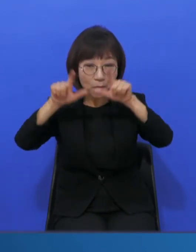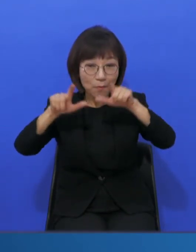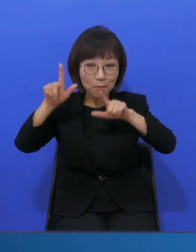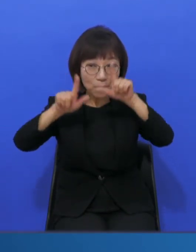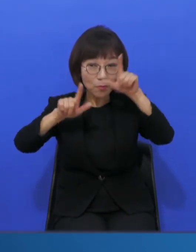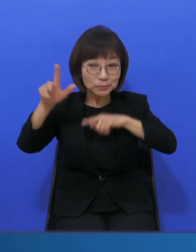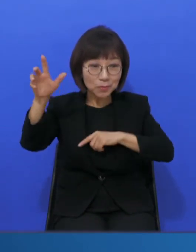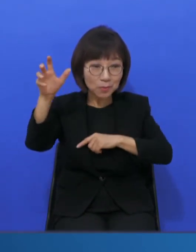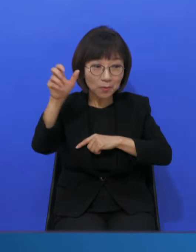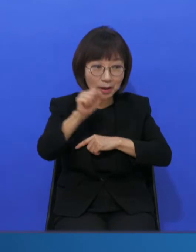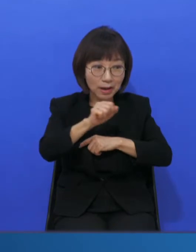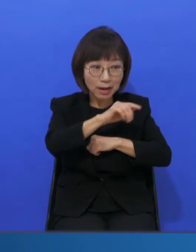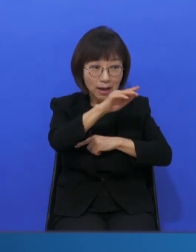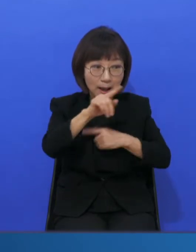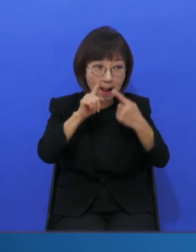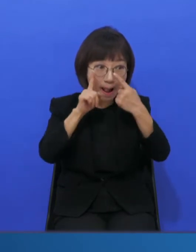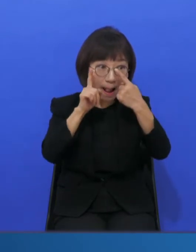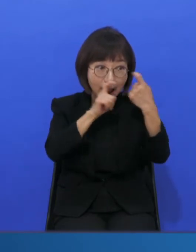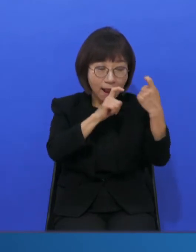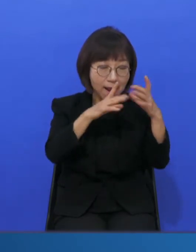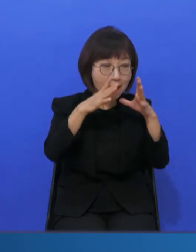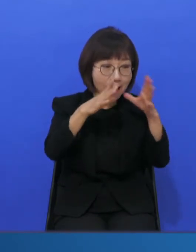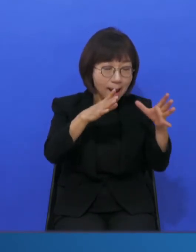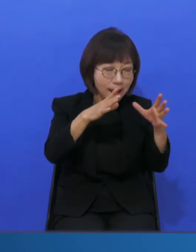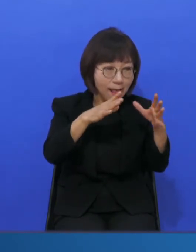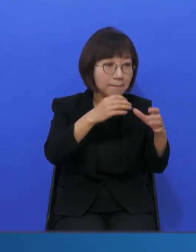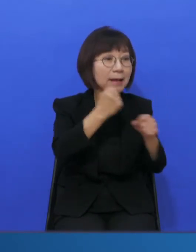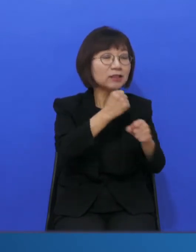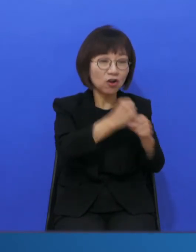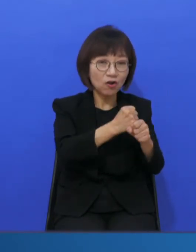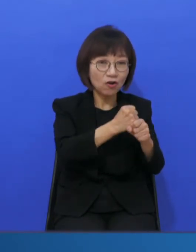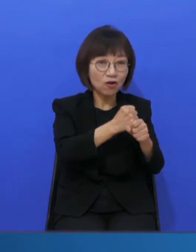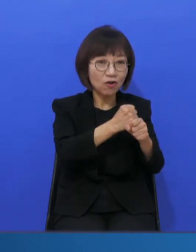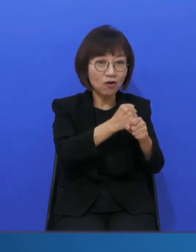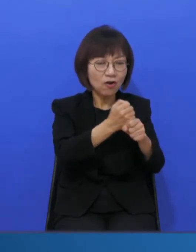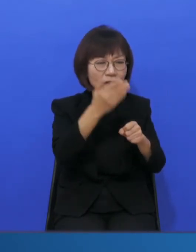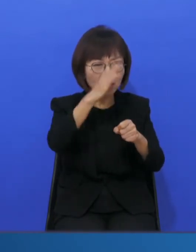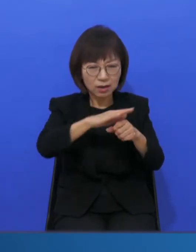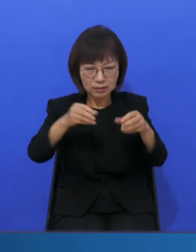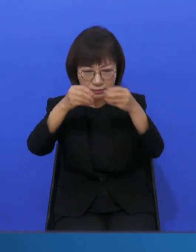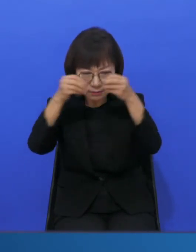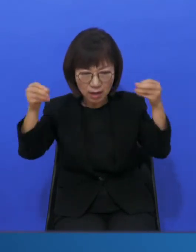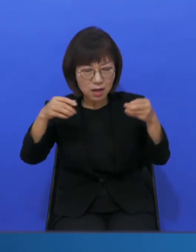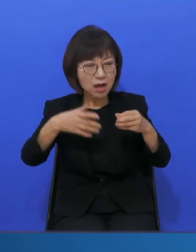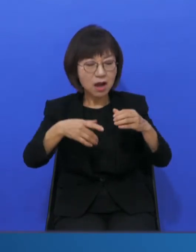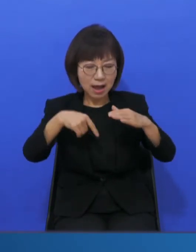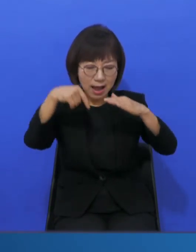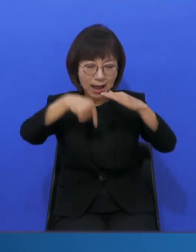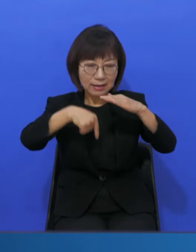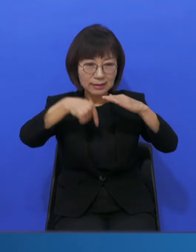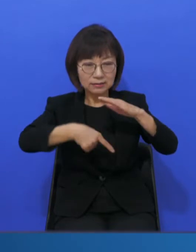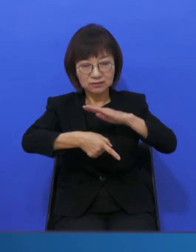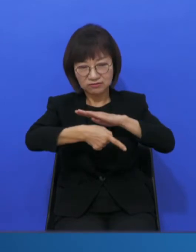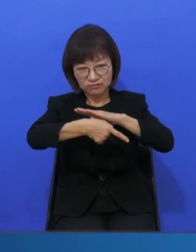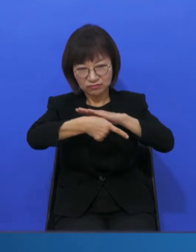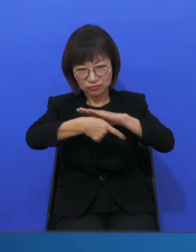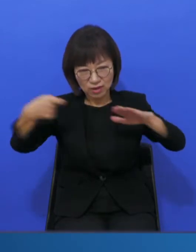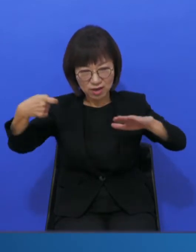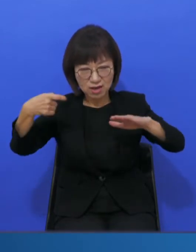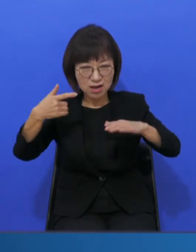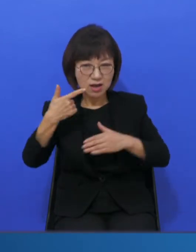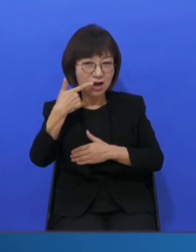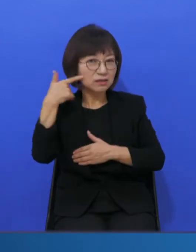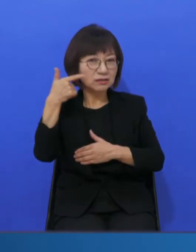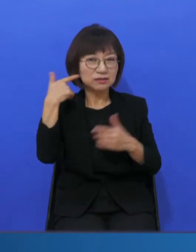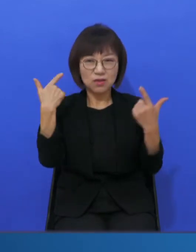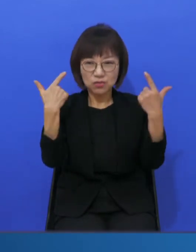come to you in the sheep's 너희들을 clothing. 노략질할 것이다. He's going to come and they're trying to take 예수님이 그렇게 you. 말씀하셨어요. These are the words of Jesus. 두려워하지 말라 이거죠. And so basically he's saying, do